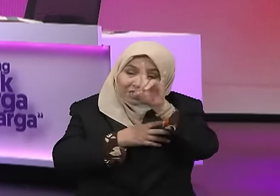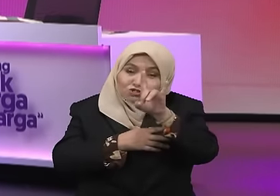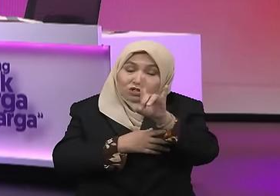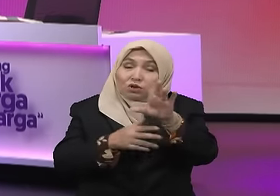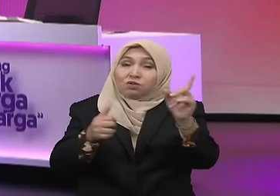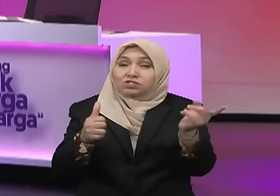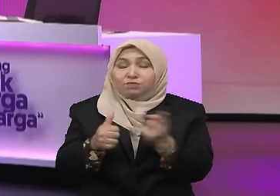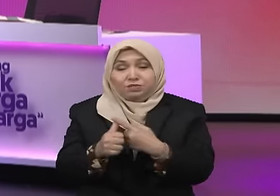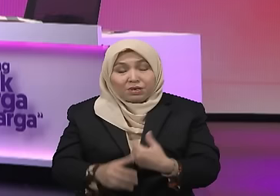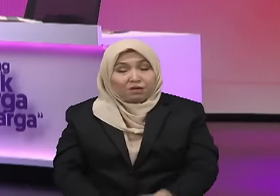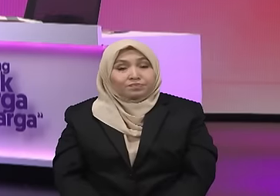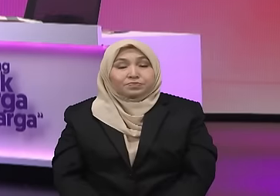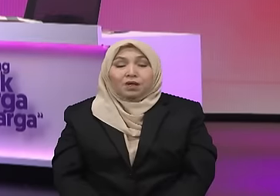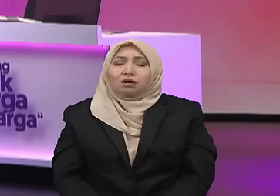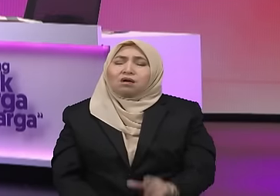pertama,